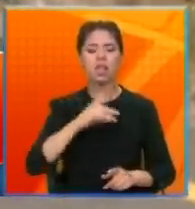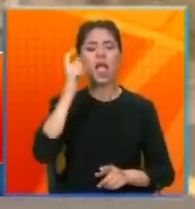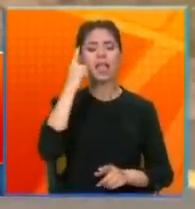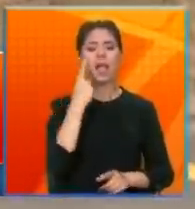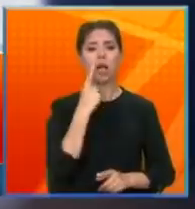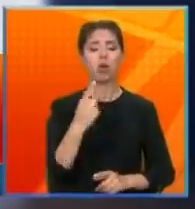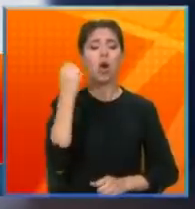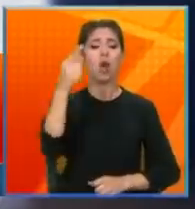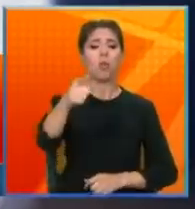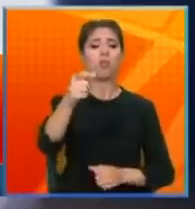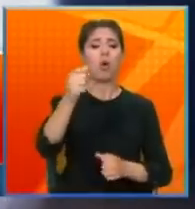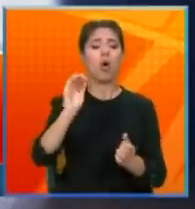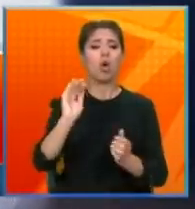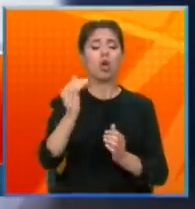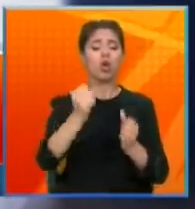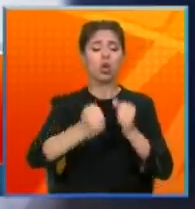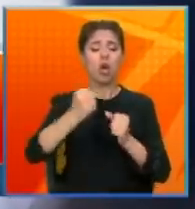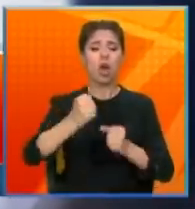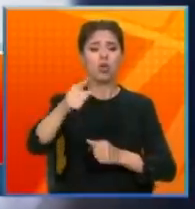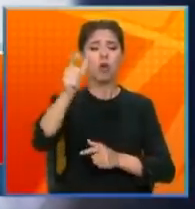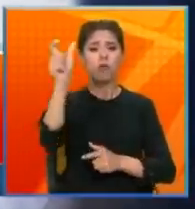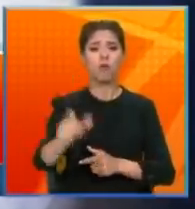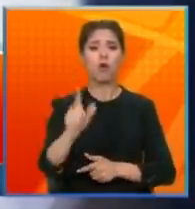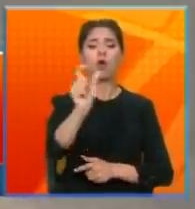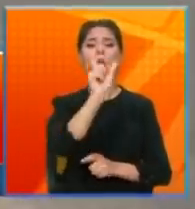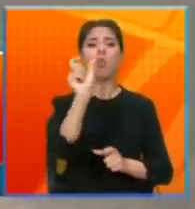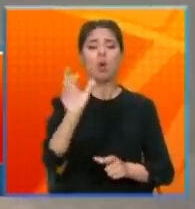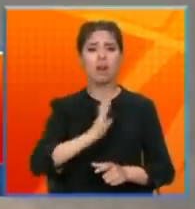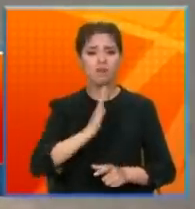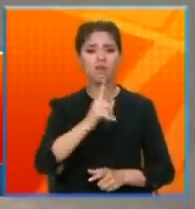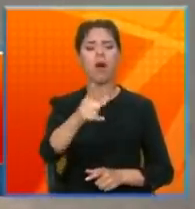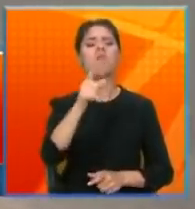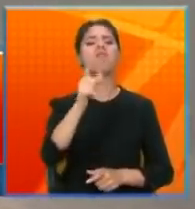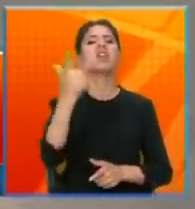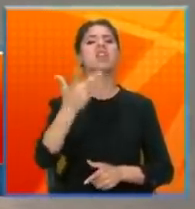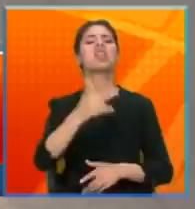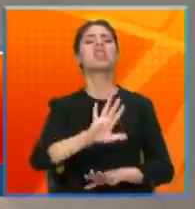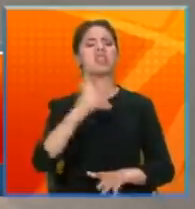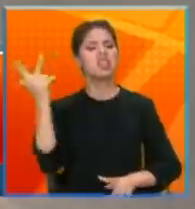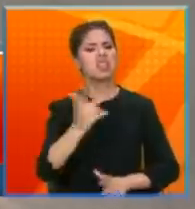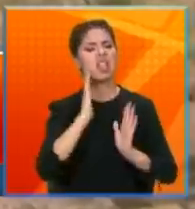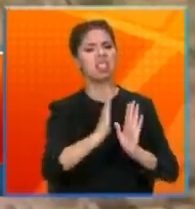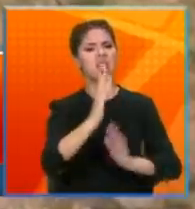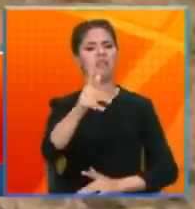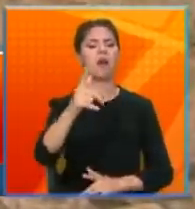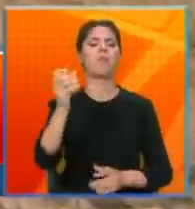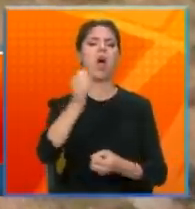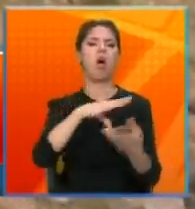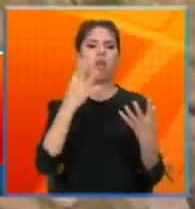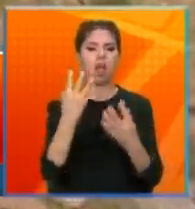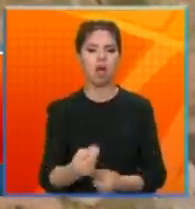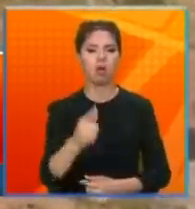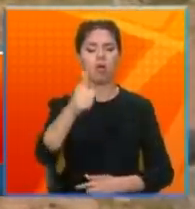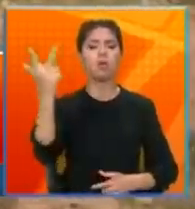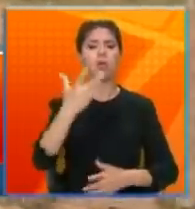ki aracıyla kavşağa doğru ilerleyen Erhan Açıkyüz uyarı levhalarına rağmen hız kesmedi ve felaket geldi. Aşırı süratli